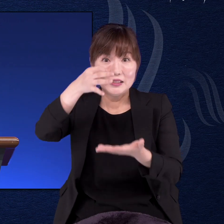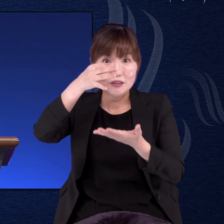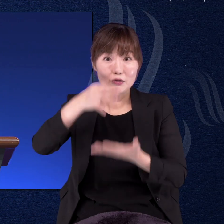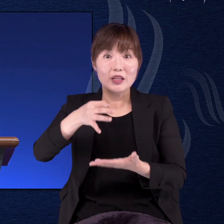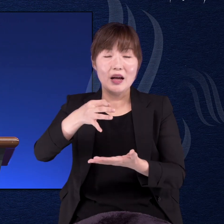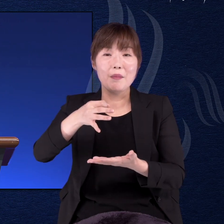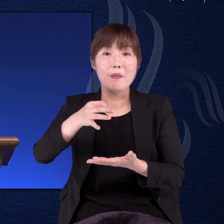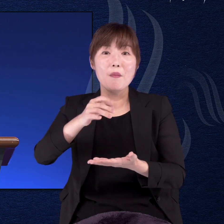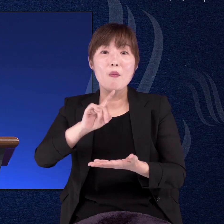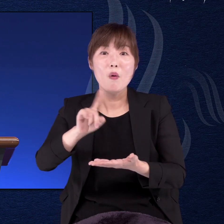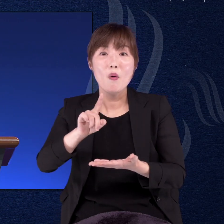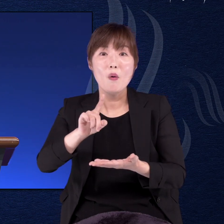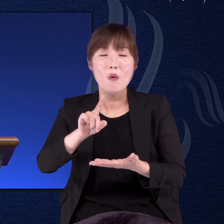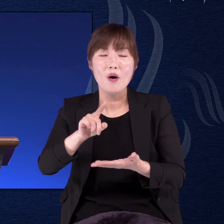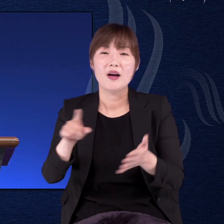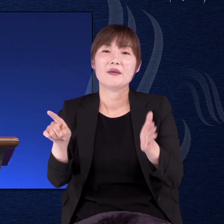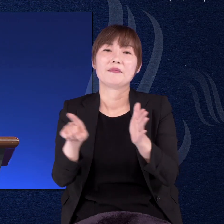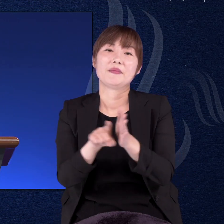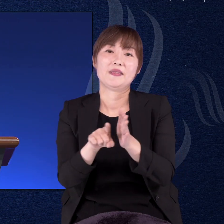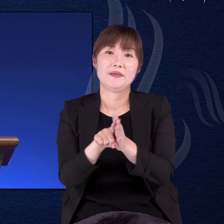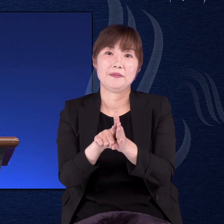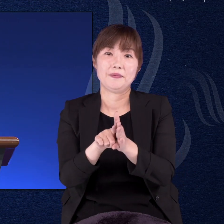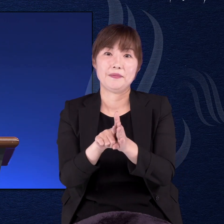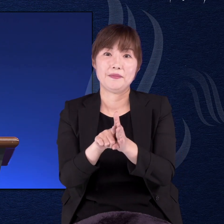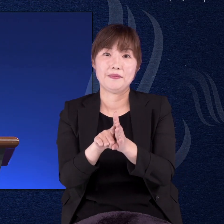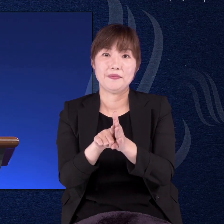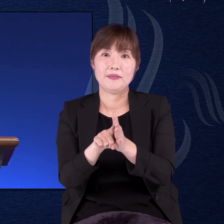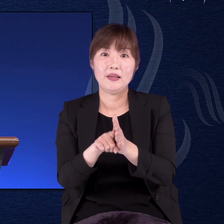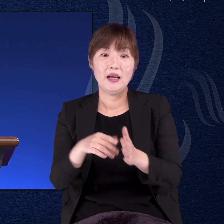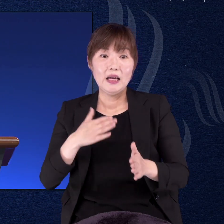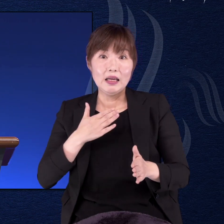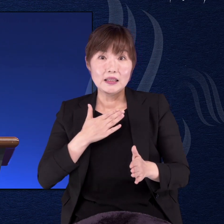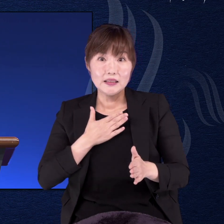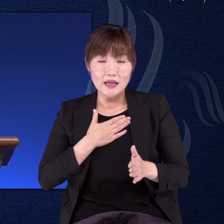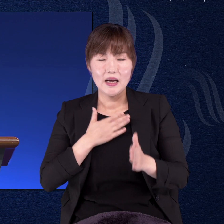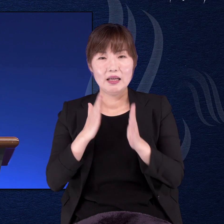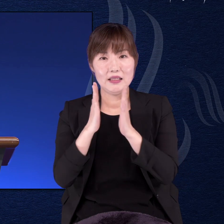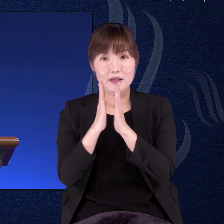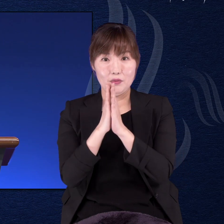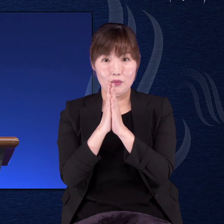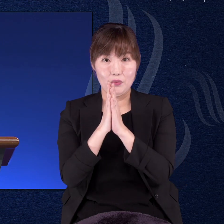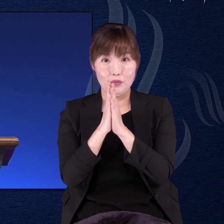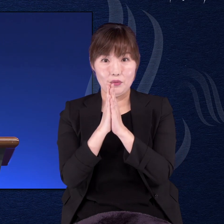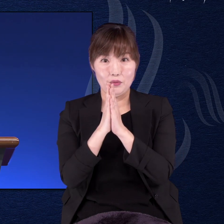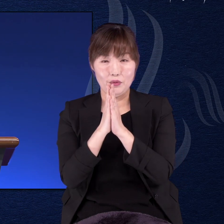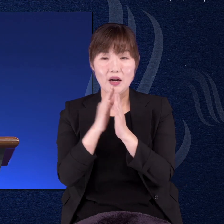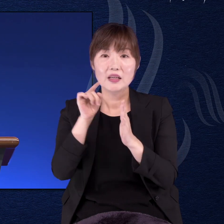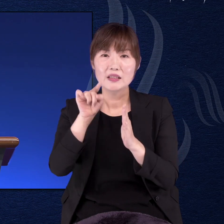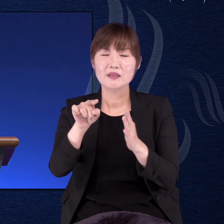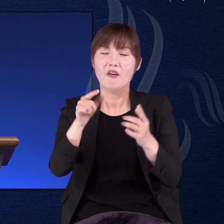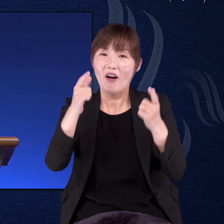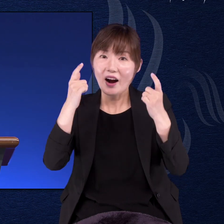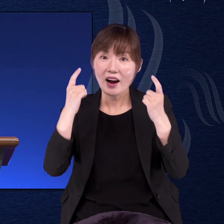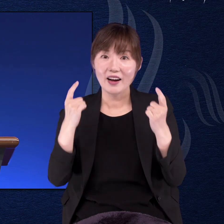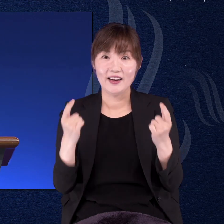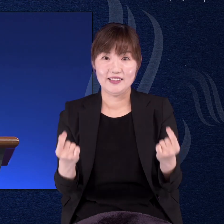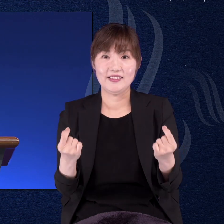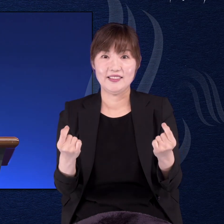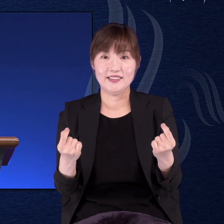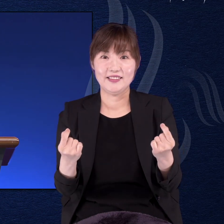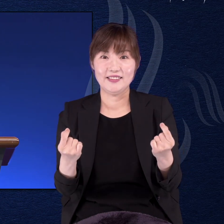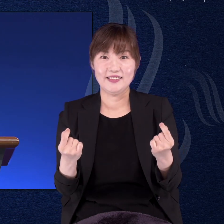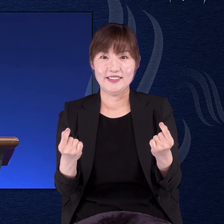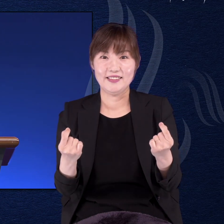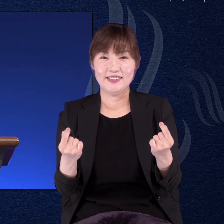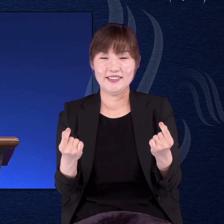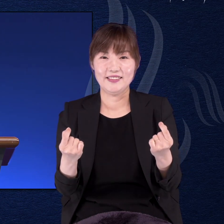우리 아이가 아까 말한 것처럼, 제가 기도하는 것처럼 그런 아이가 된다면 저는 진짜 오늘